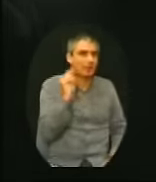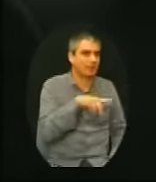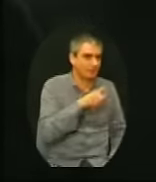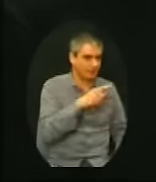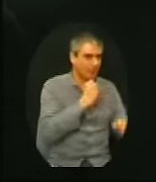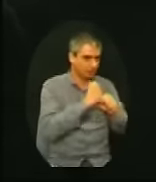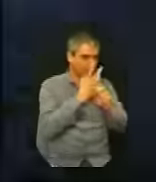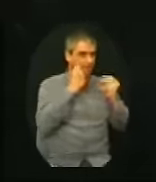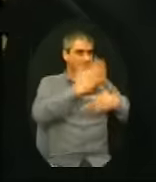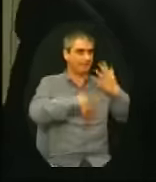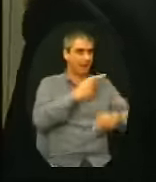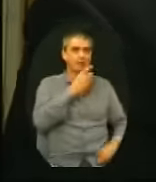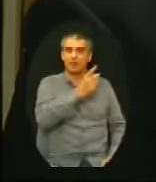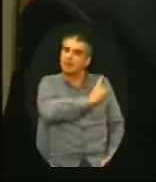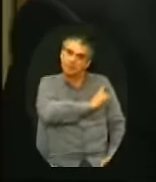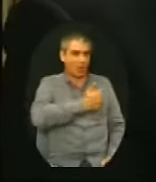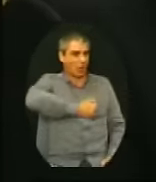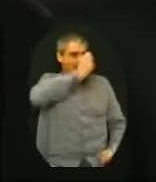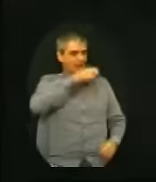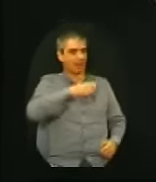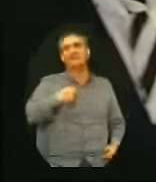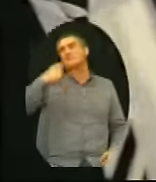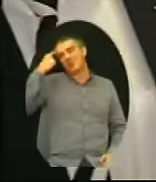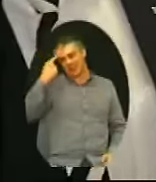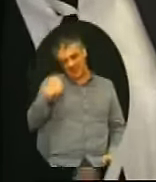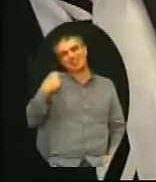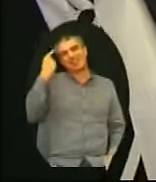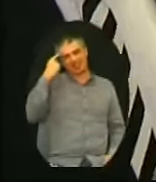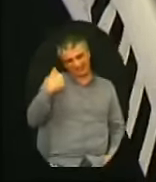עושה הרבה בלגן, אבל אתה לא מנכ"ל הכנסת. יודע, אני יודע.